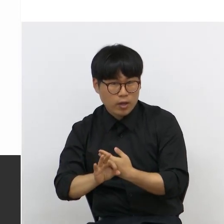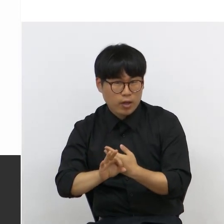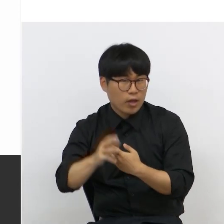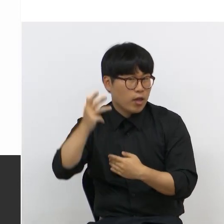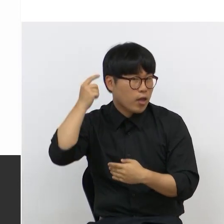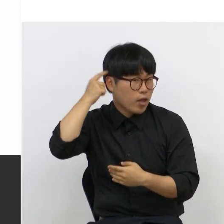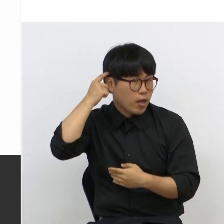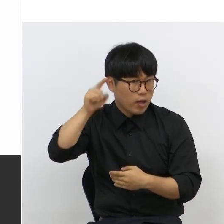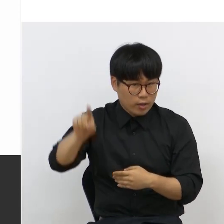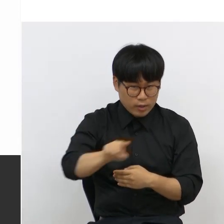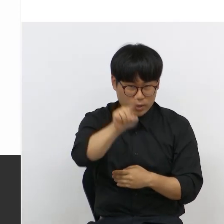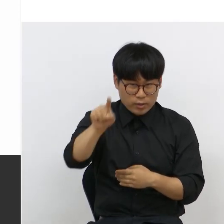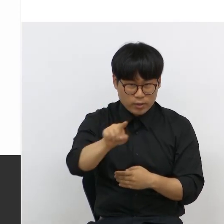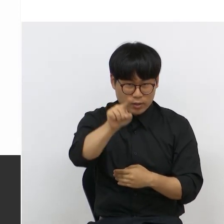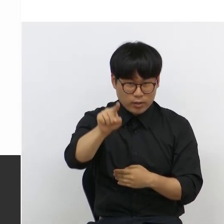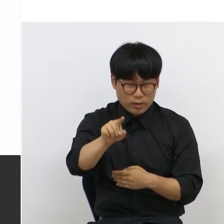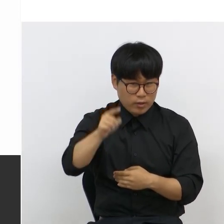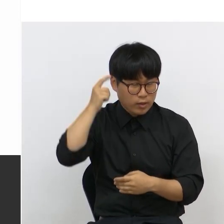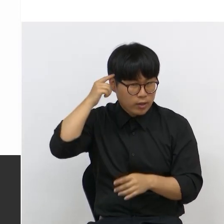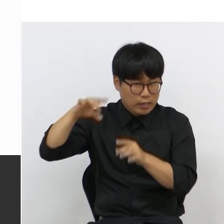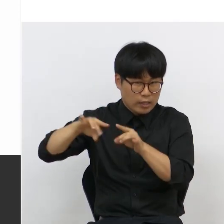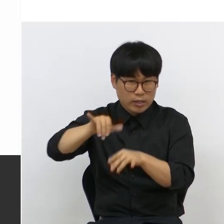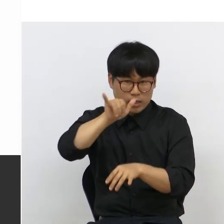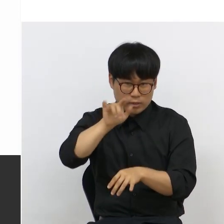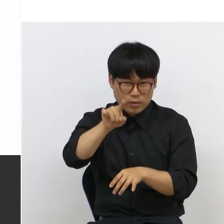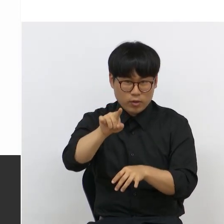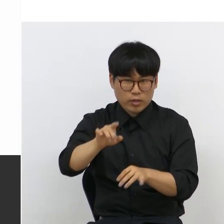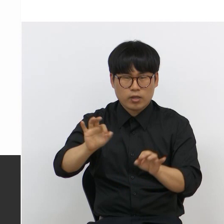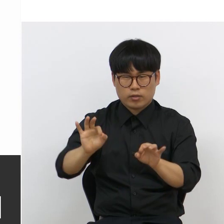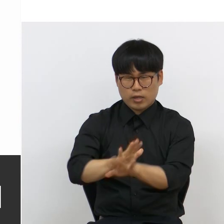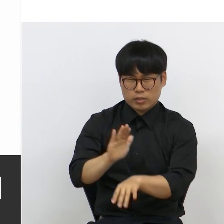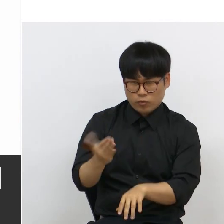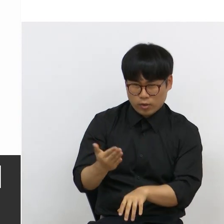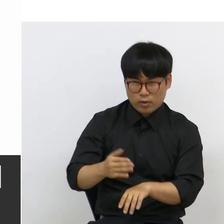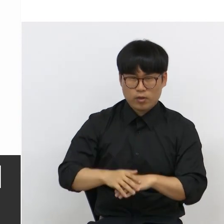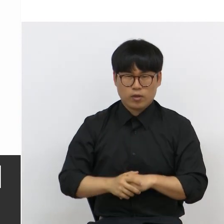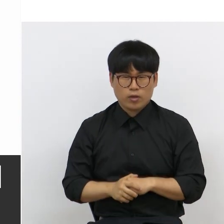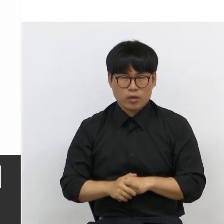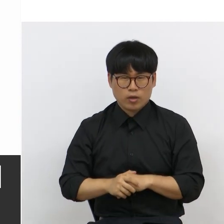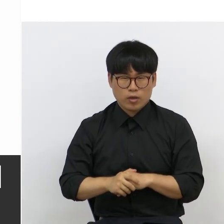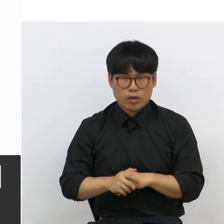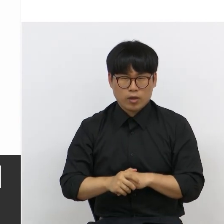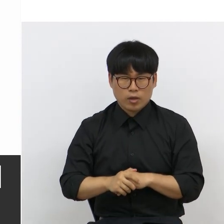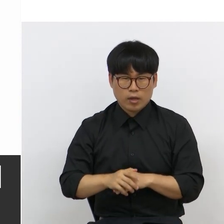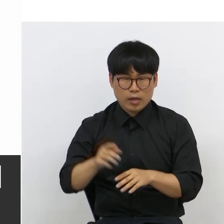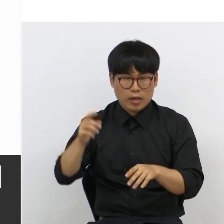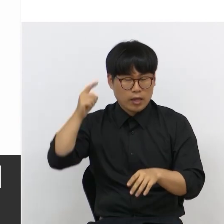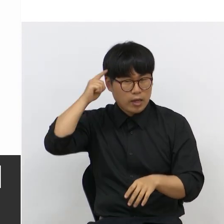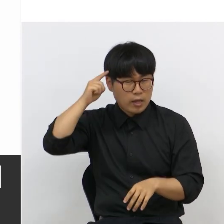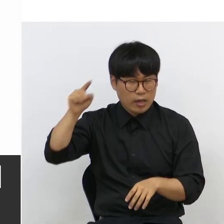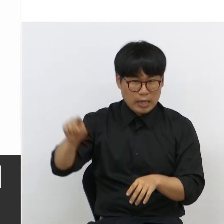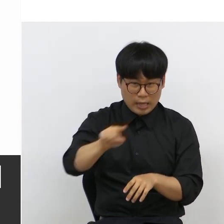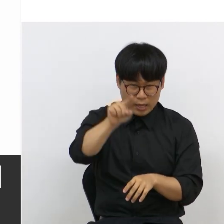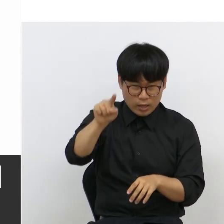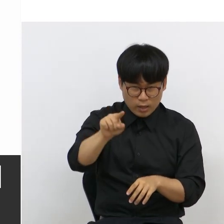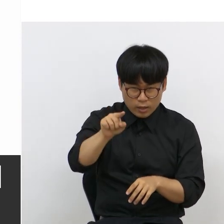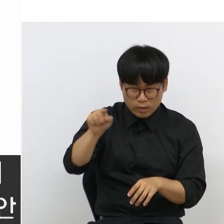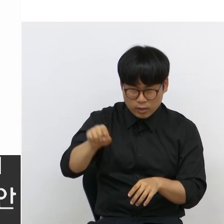세포가 있는데 유모 세포가 있는데 유모 세포가 소실되고 그 다음에 점점 안에 있는